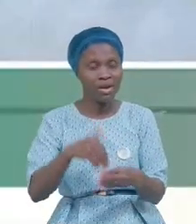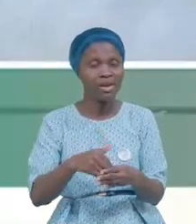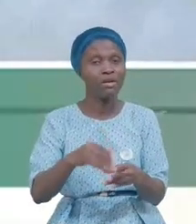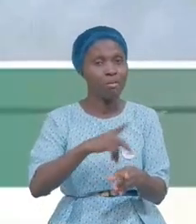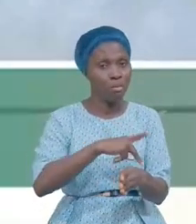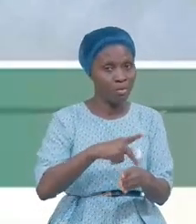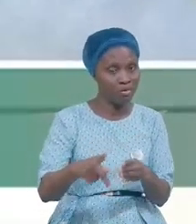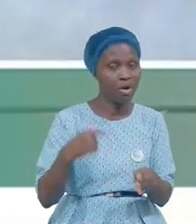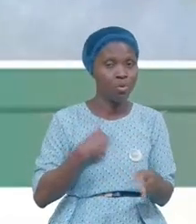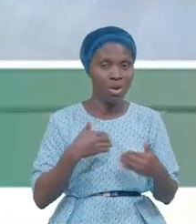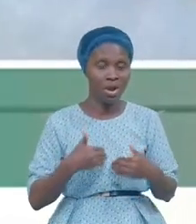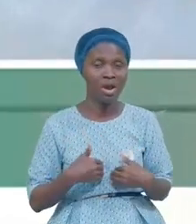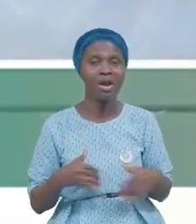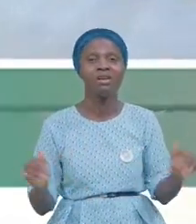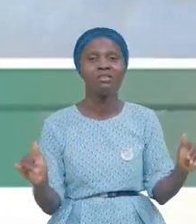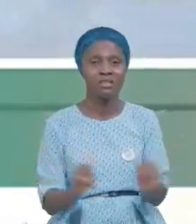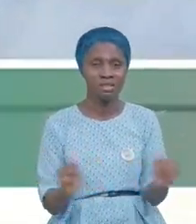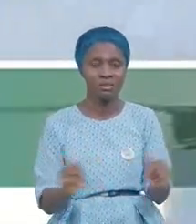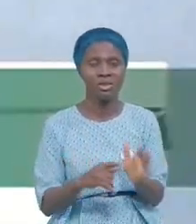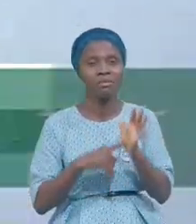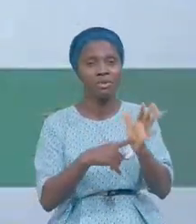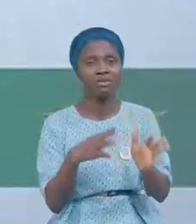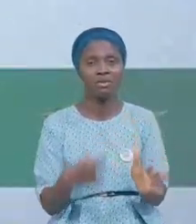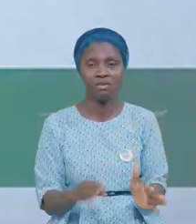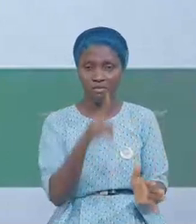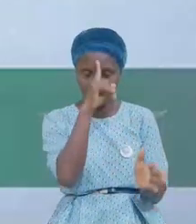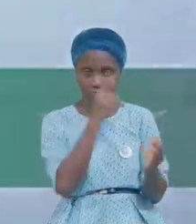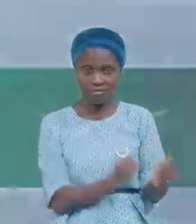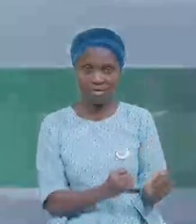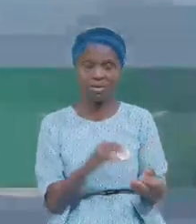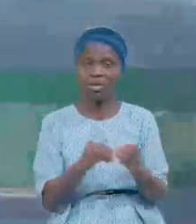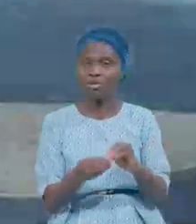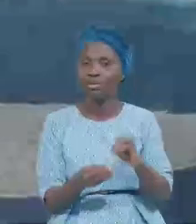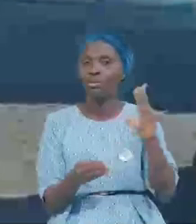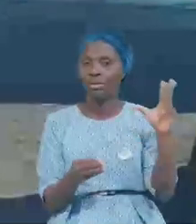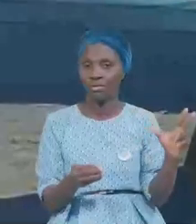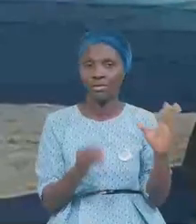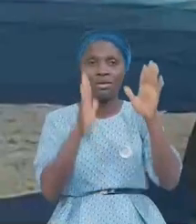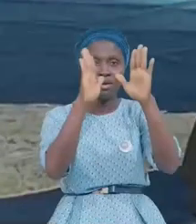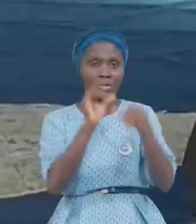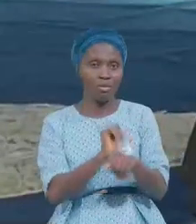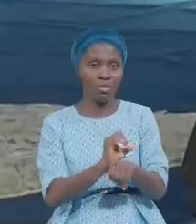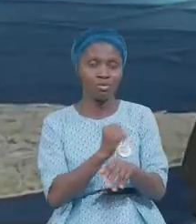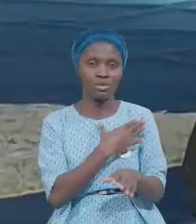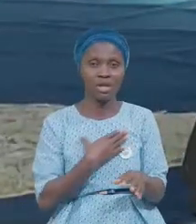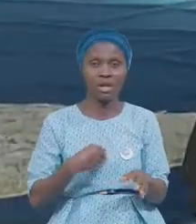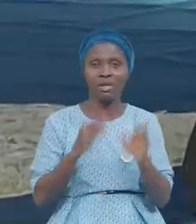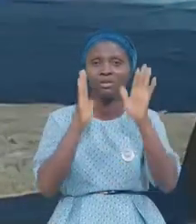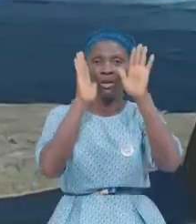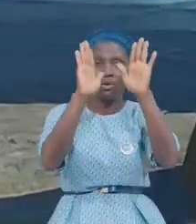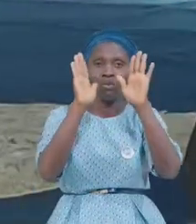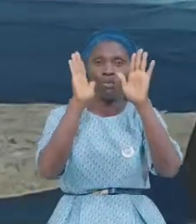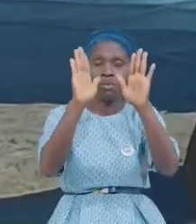la manifestation similaire de foi. Troisième élément, nous verrons les miracles et les prodiges